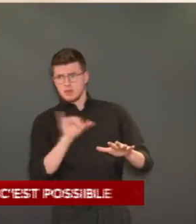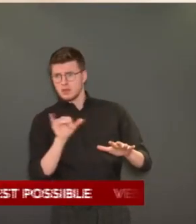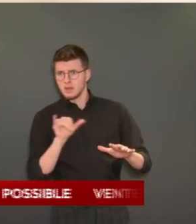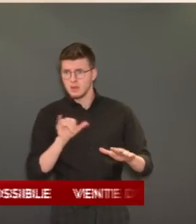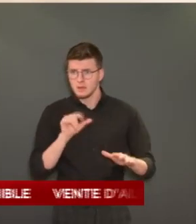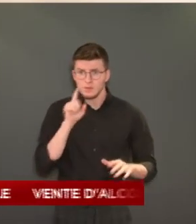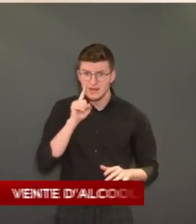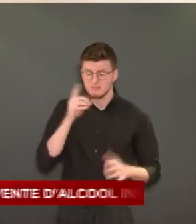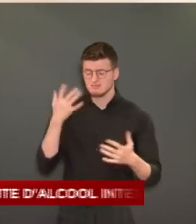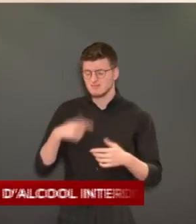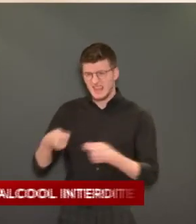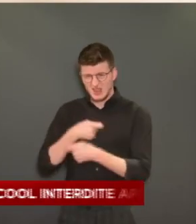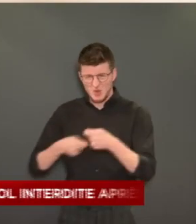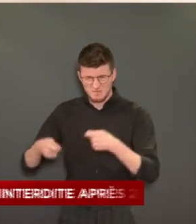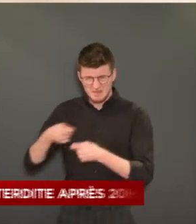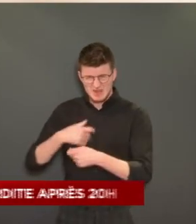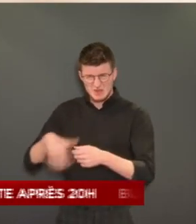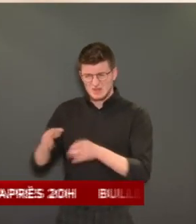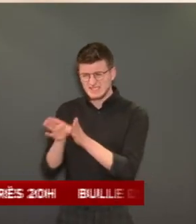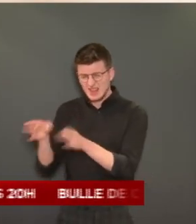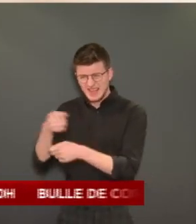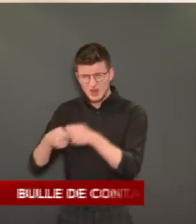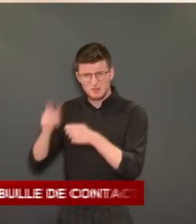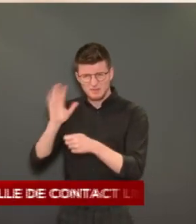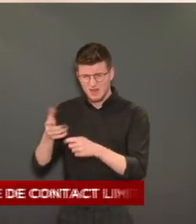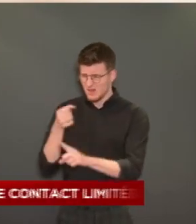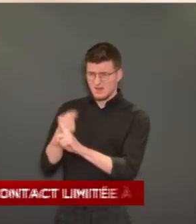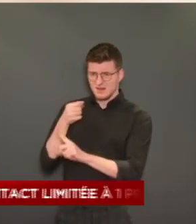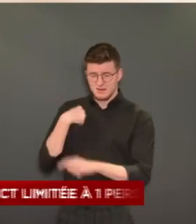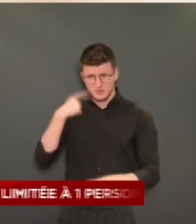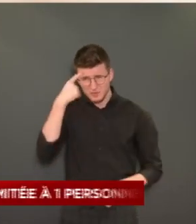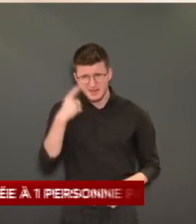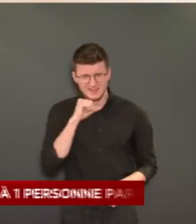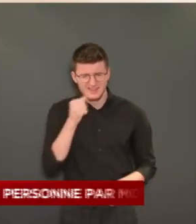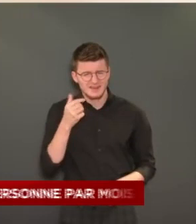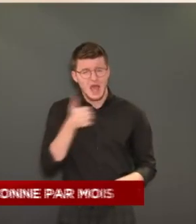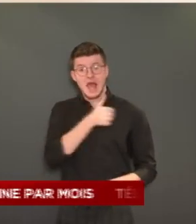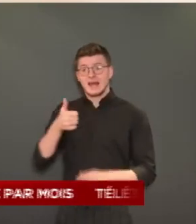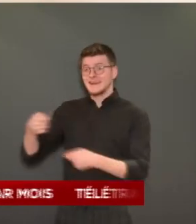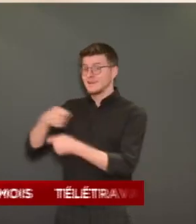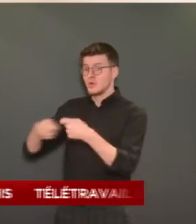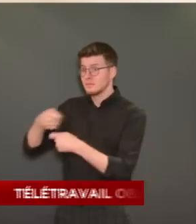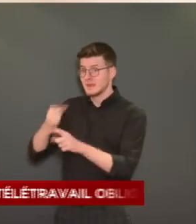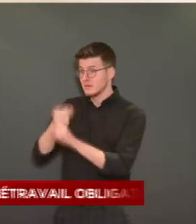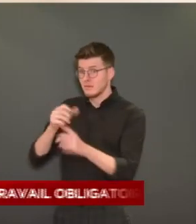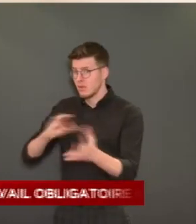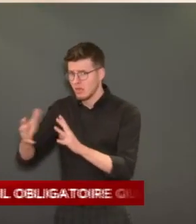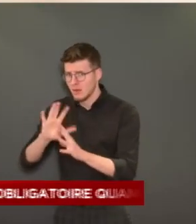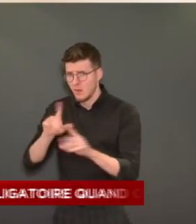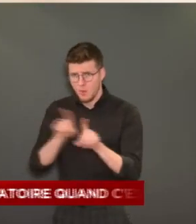prises. Fortement touchés, ce sont les secteurs niet enkel economisch geraakt is, maar grotendeels ook